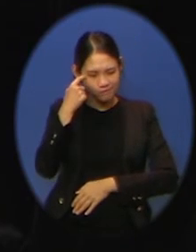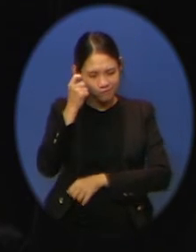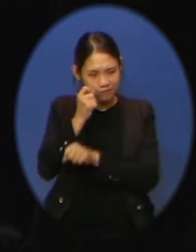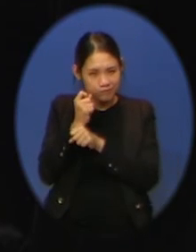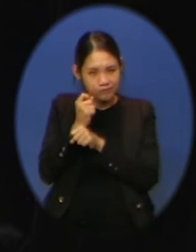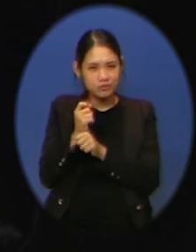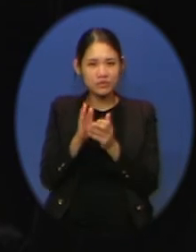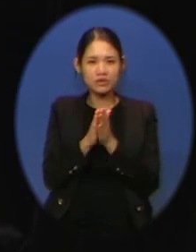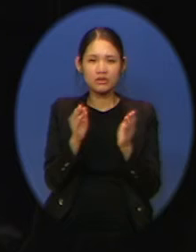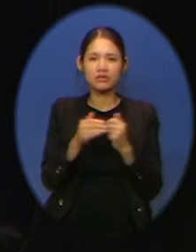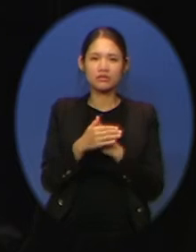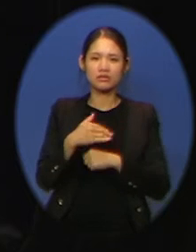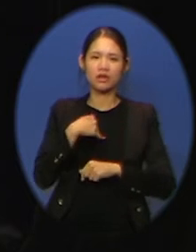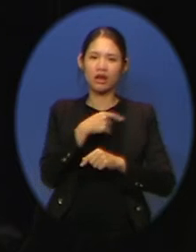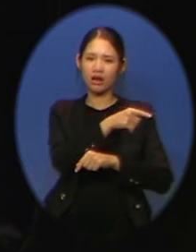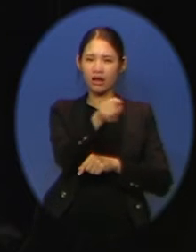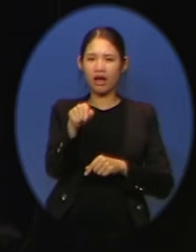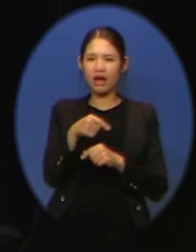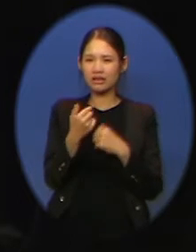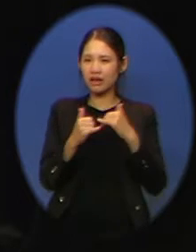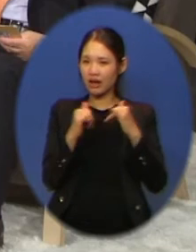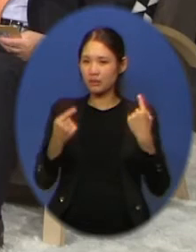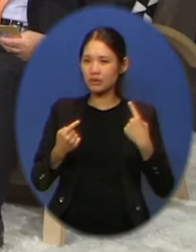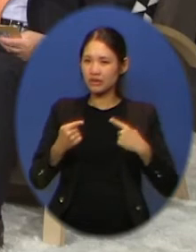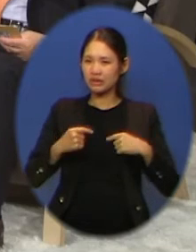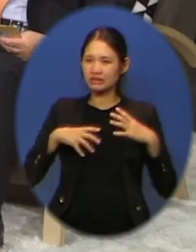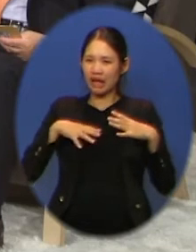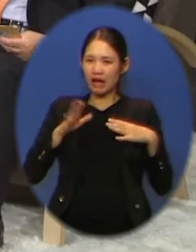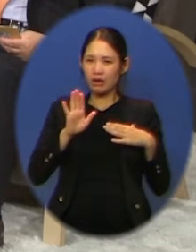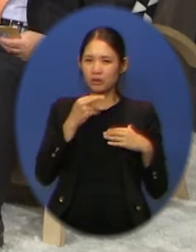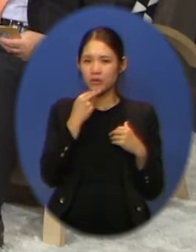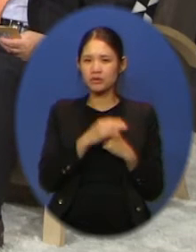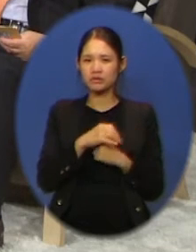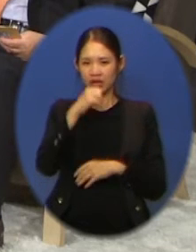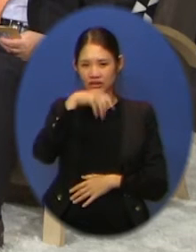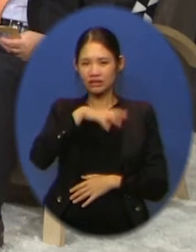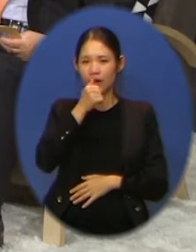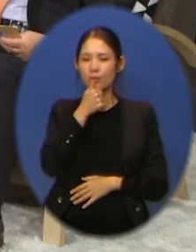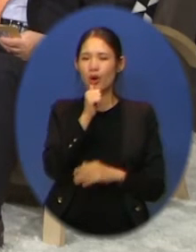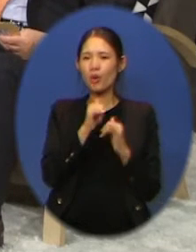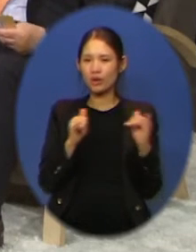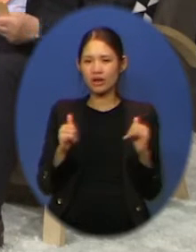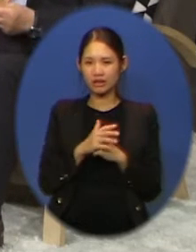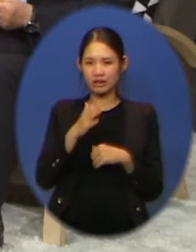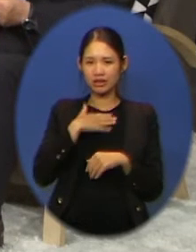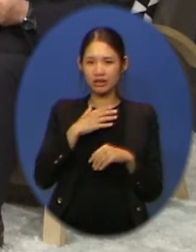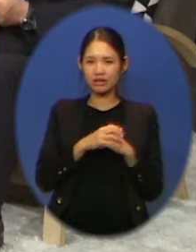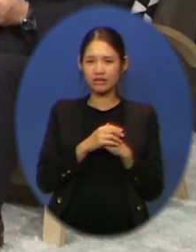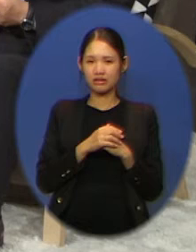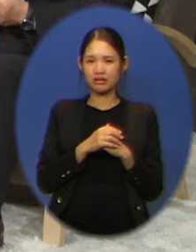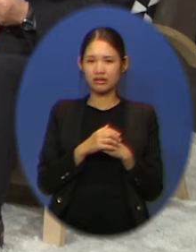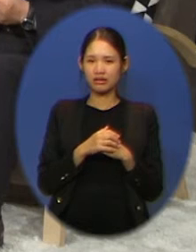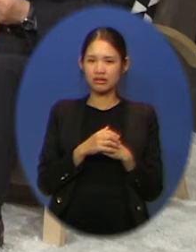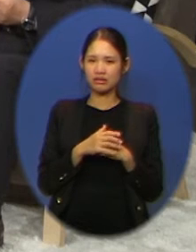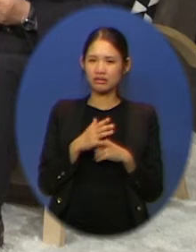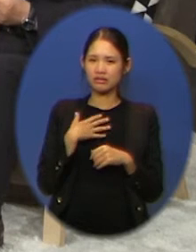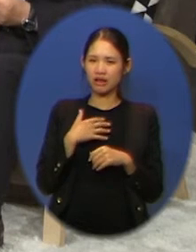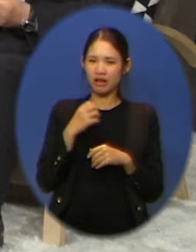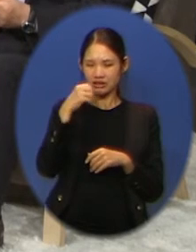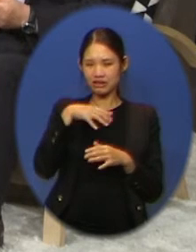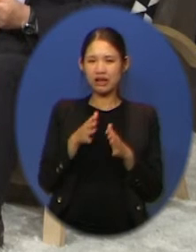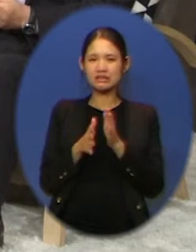사람도 잘났다고 할 게 없습니다. 하나는 변호사, 하나는 현직 주상원 의원. 예. 아무리 내가 해도 시장